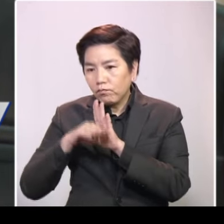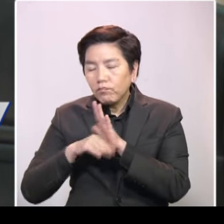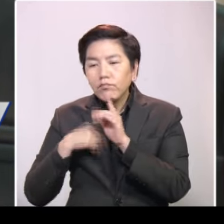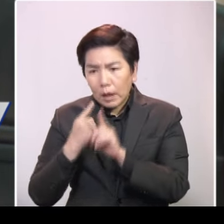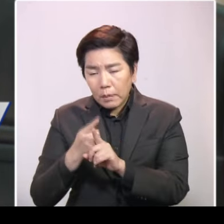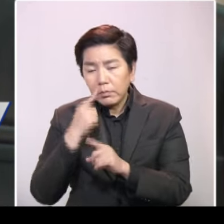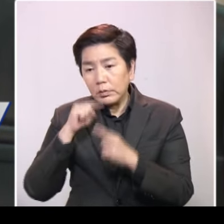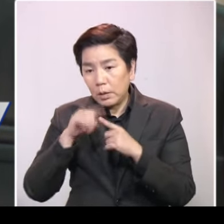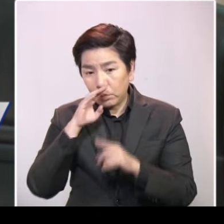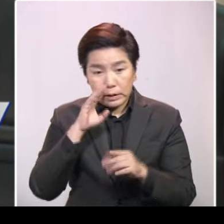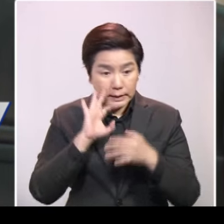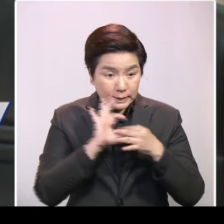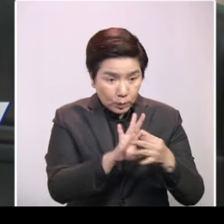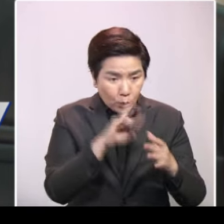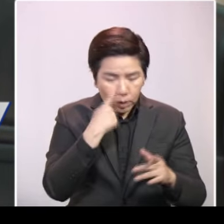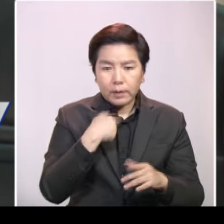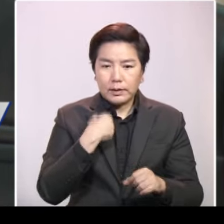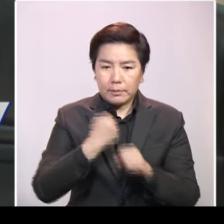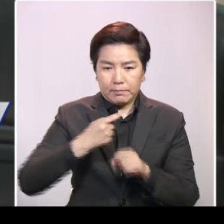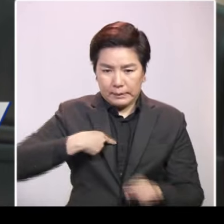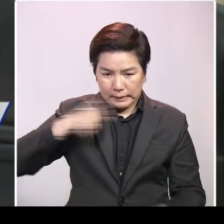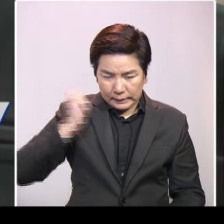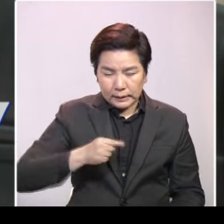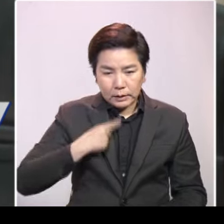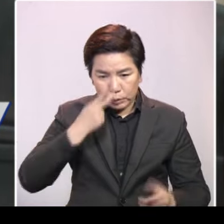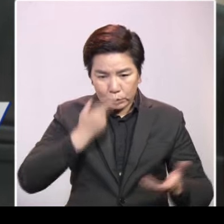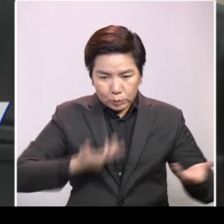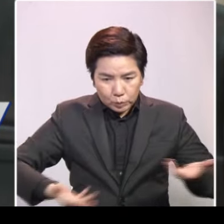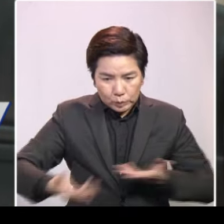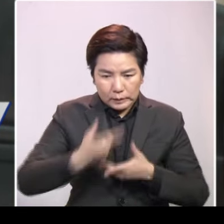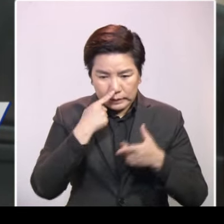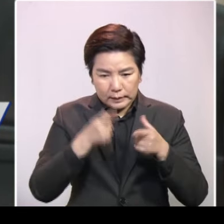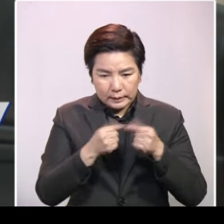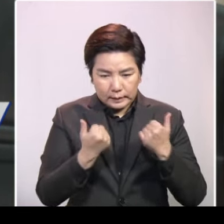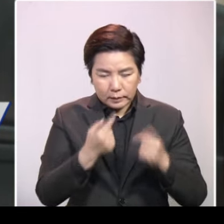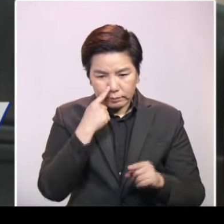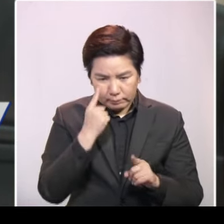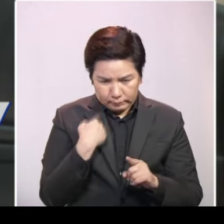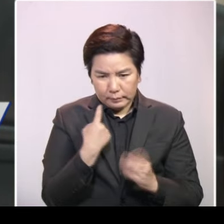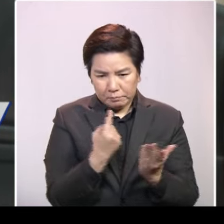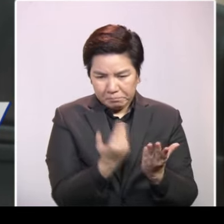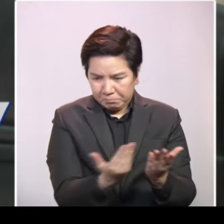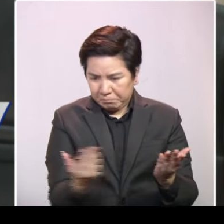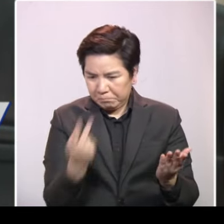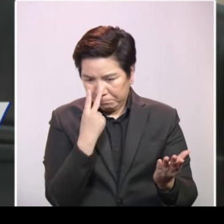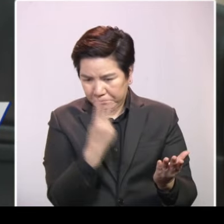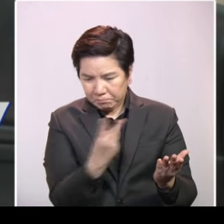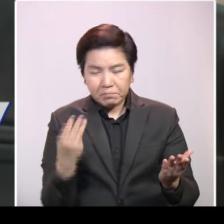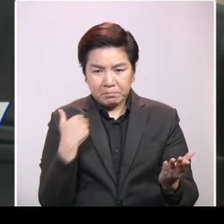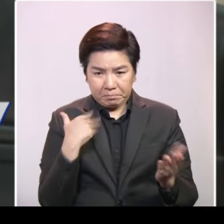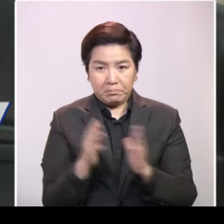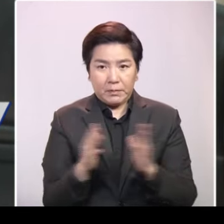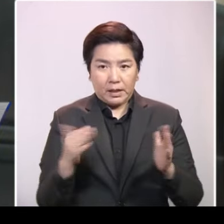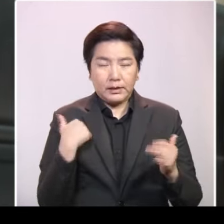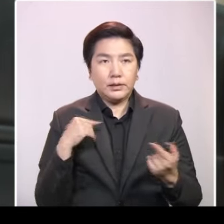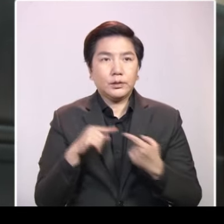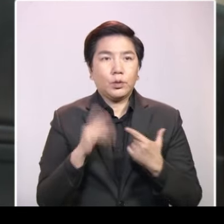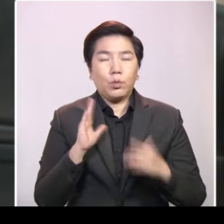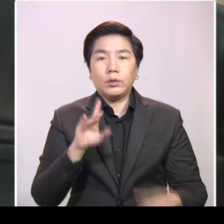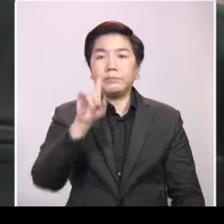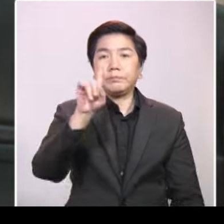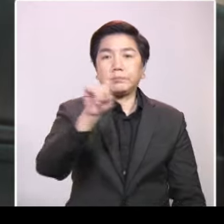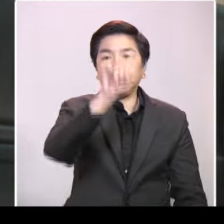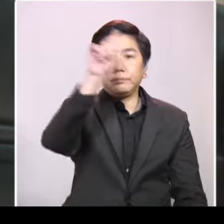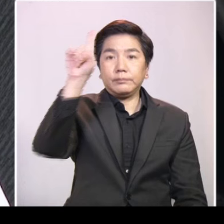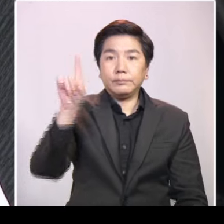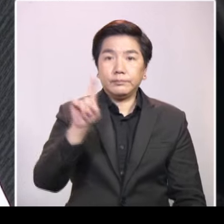จะดำเนินการอย่างเด็ดขาดในอนาคตก็อาจจะพิจารณาคดีในลักษณะนี้อีกหลายคดีด้วยค่ะแล้วก็มีคนตั้งคำถาม